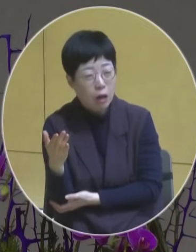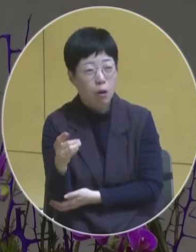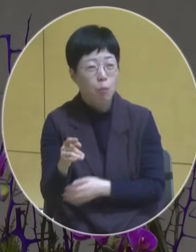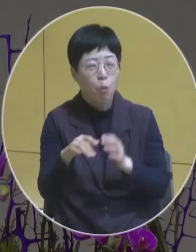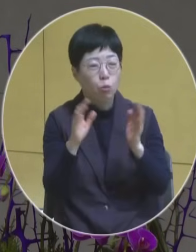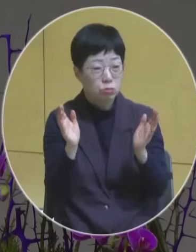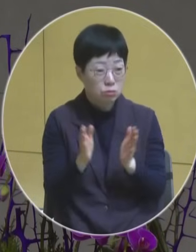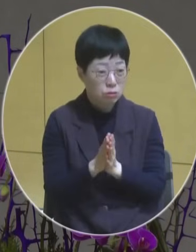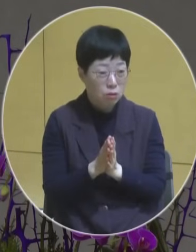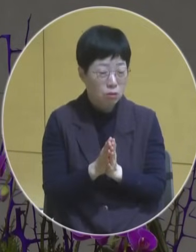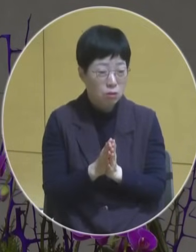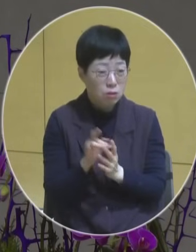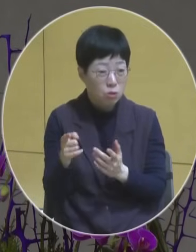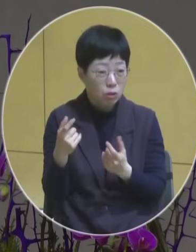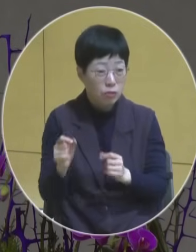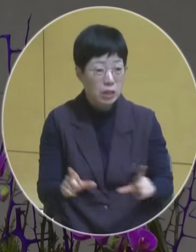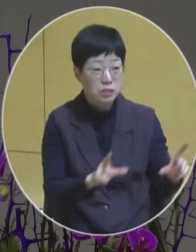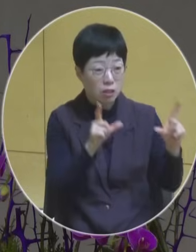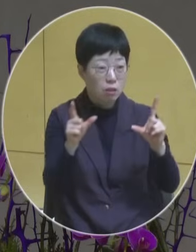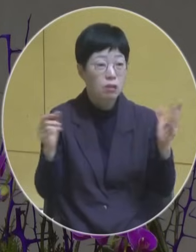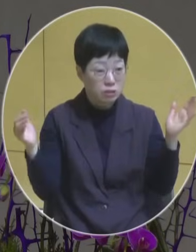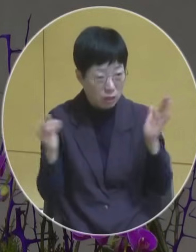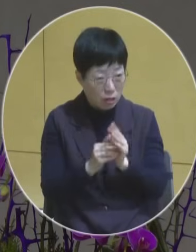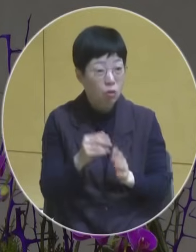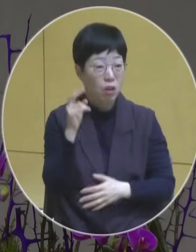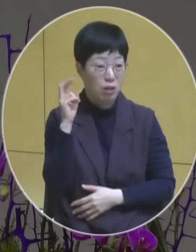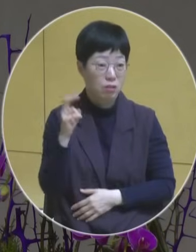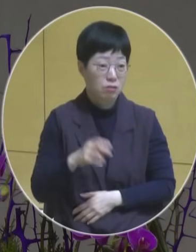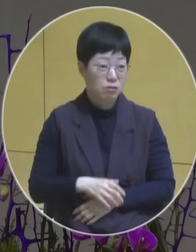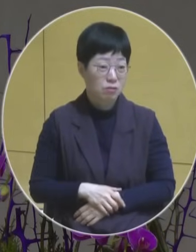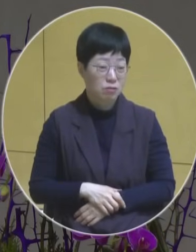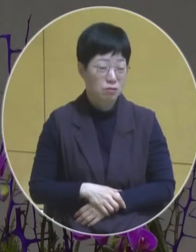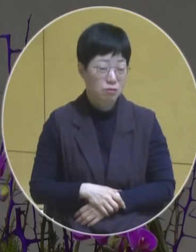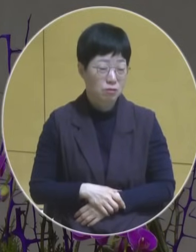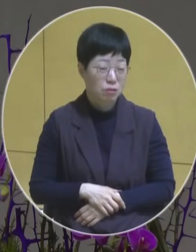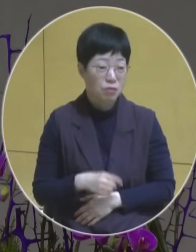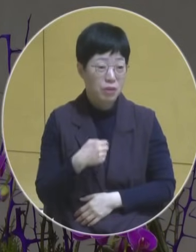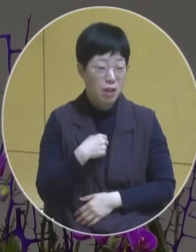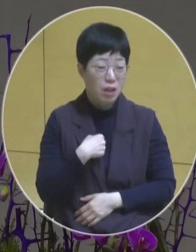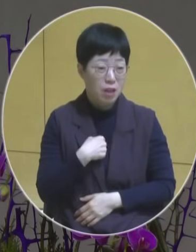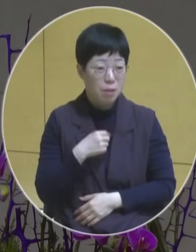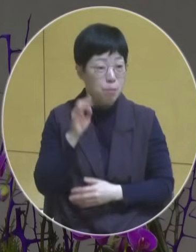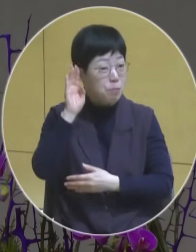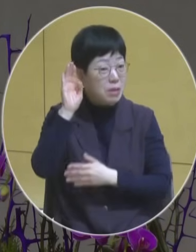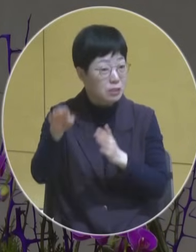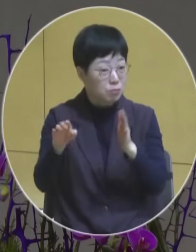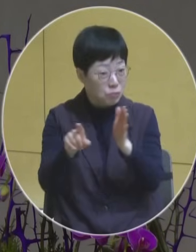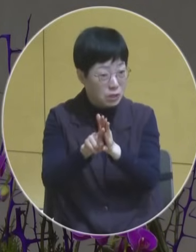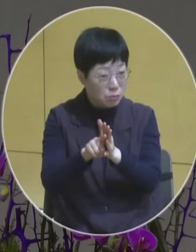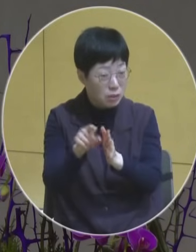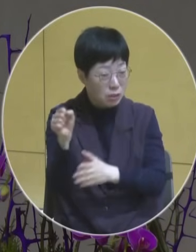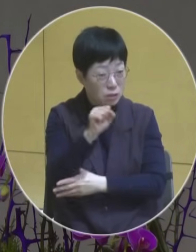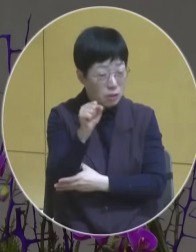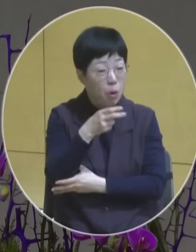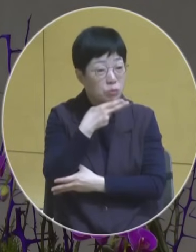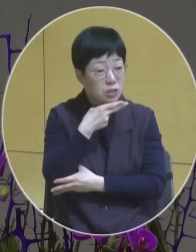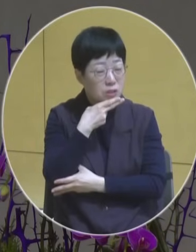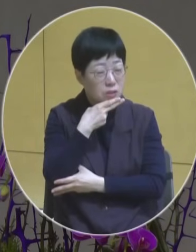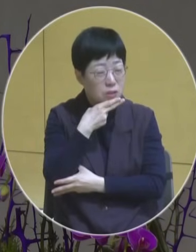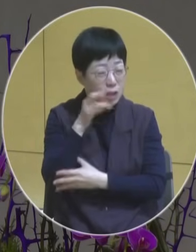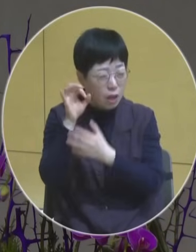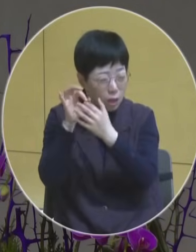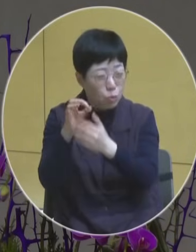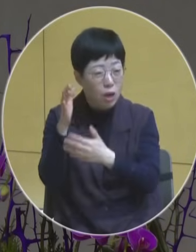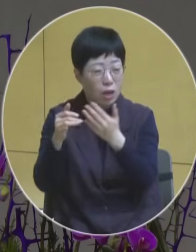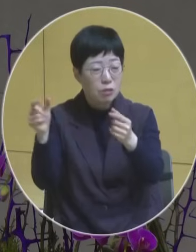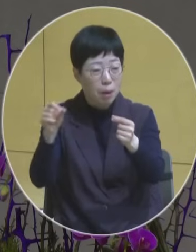나뒹구는 것처럼 저렇게 내 인생이 끝나진 않을까 하는 생각들, 내가 내 믿음이 흔들리지 않고 끝까지